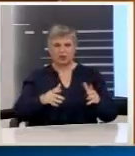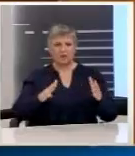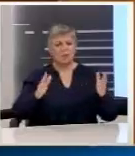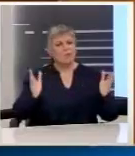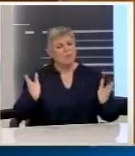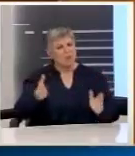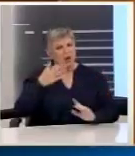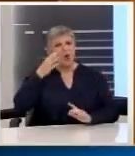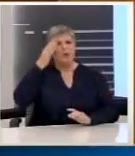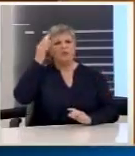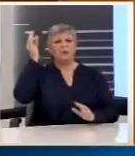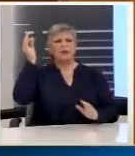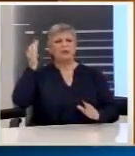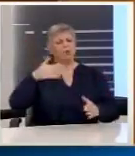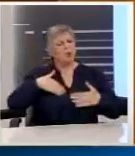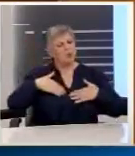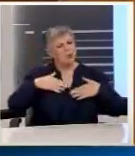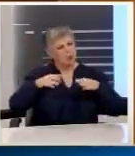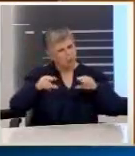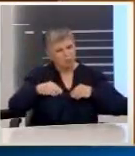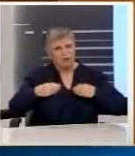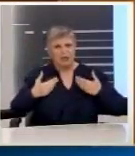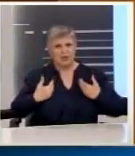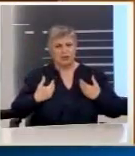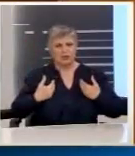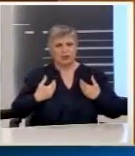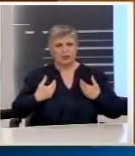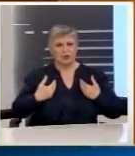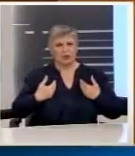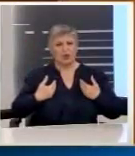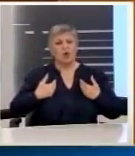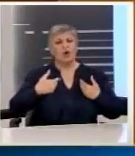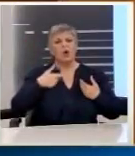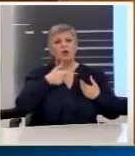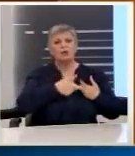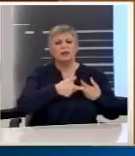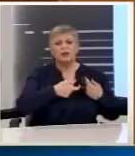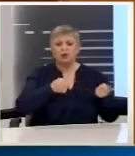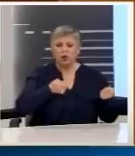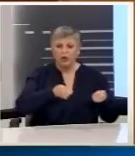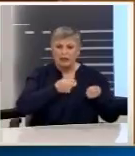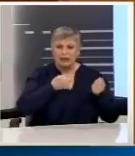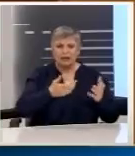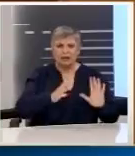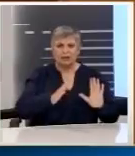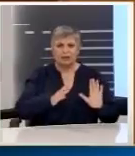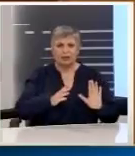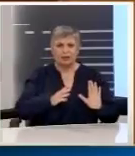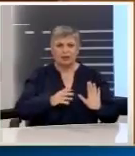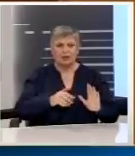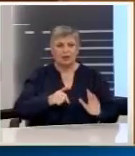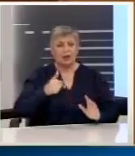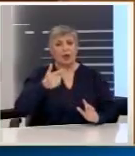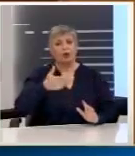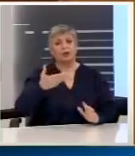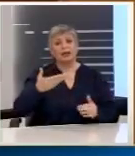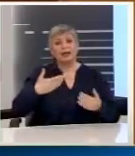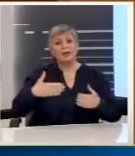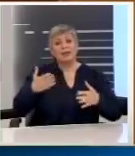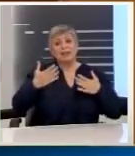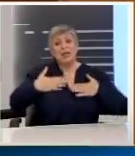εγώ να δεχτώ απολύτως το επιχείρημά σας, ότι θέλουμε να στοχοποιήσουμε, λέει,